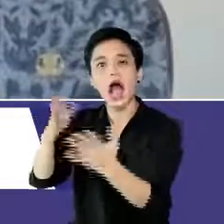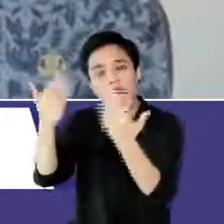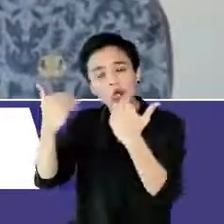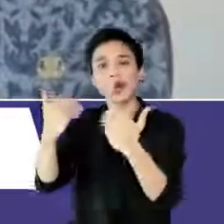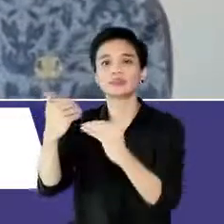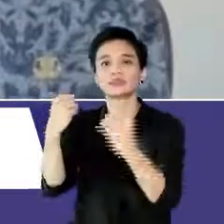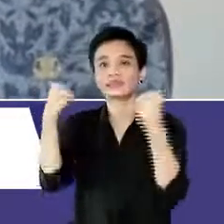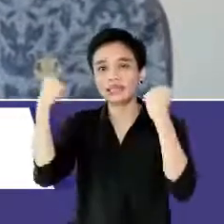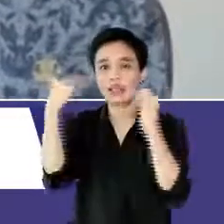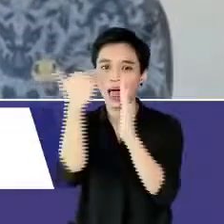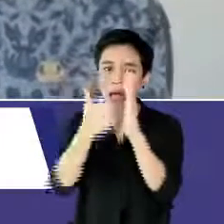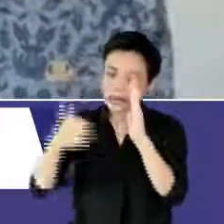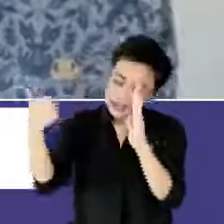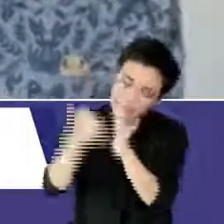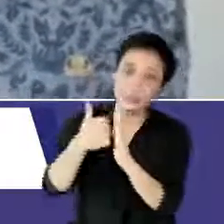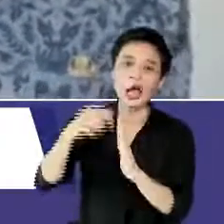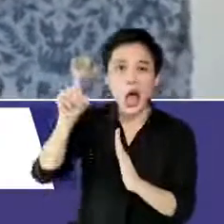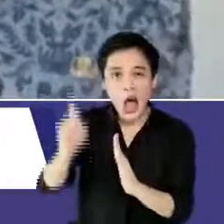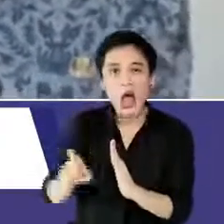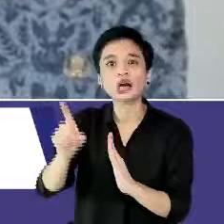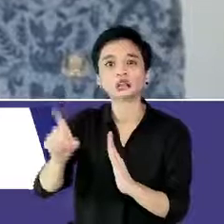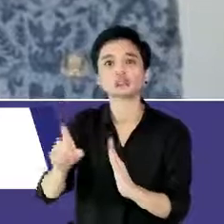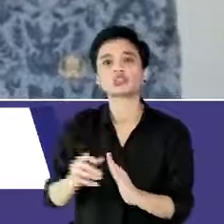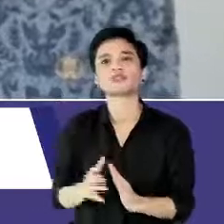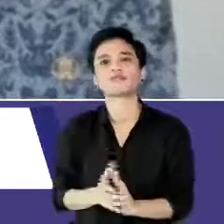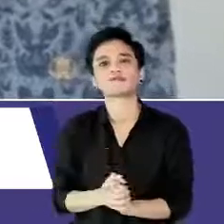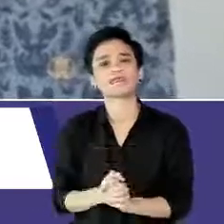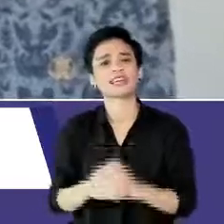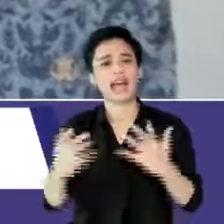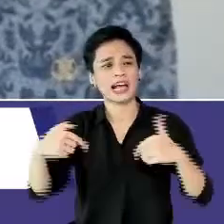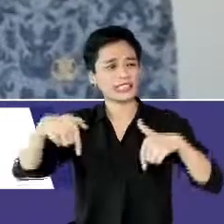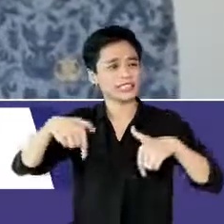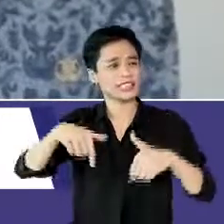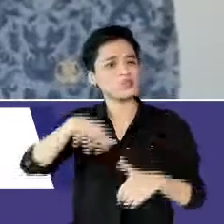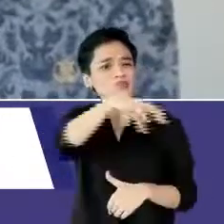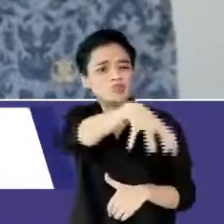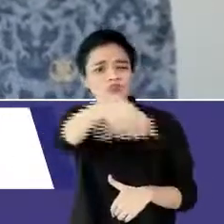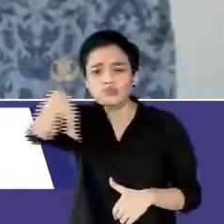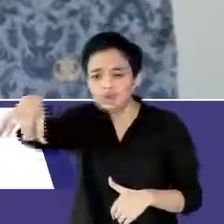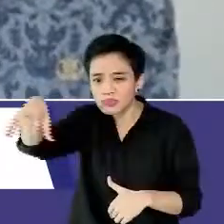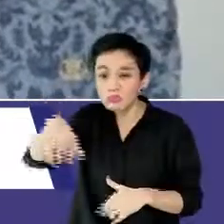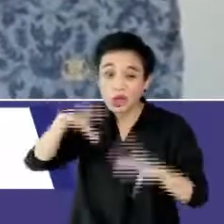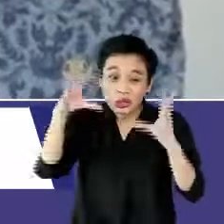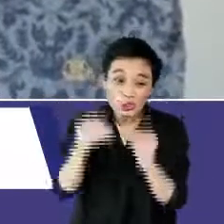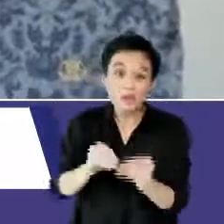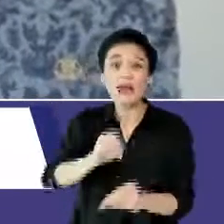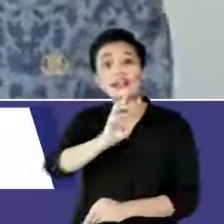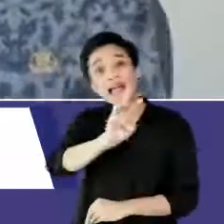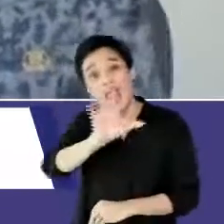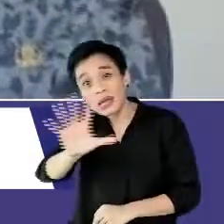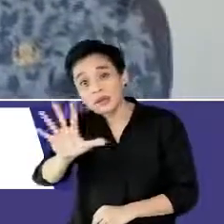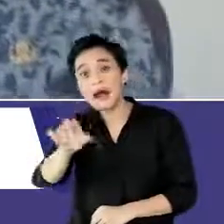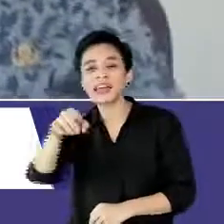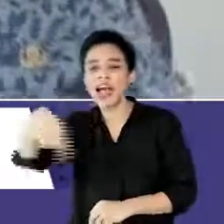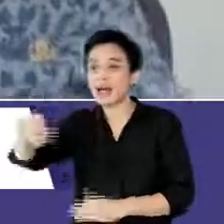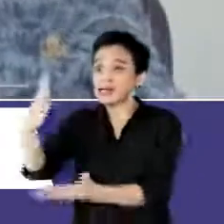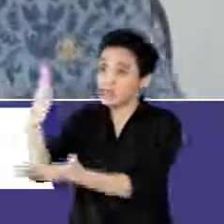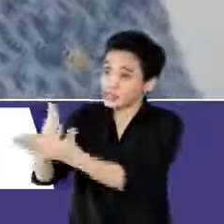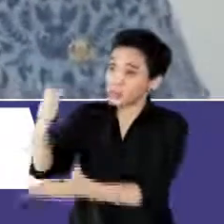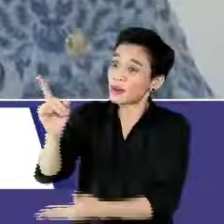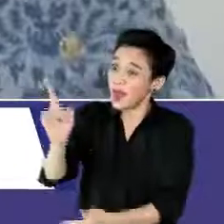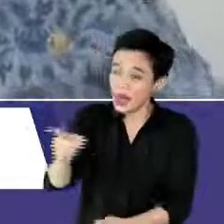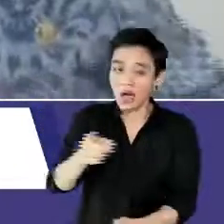protokol kesehatan namanya wilayah ada kita ada 35 wilayah hell ada yang tidak patuh itu